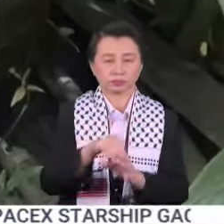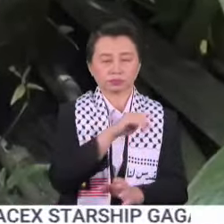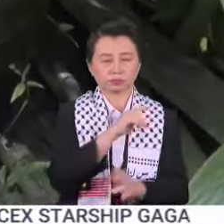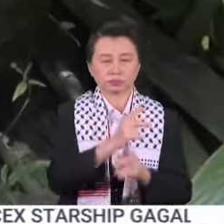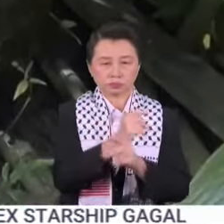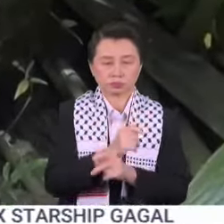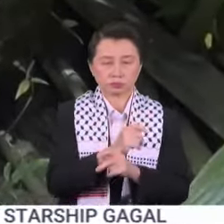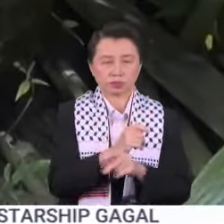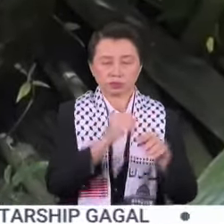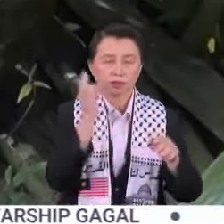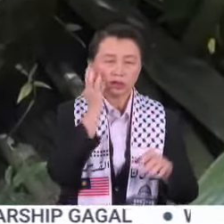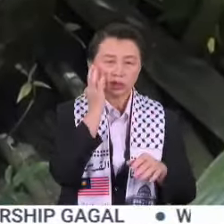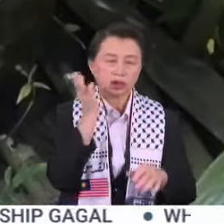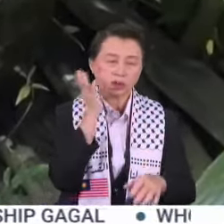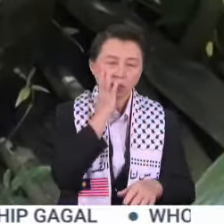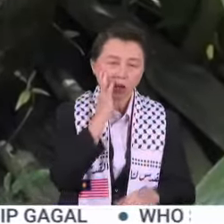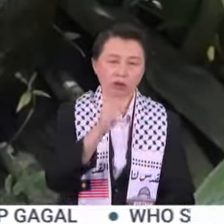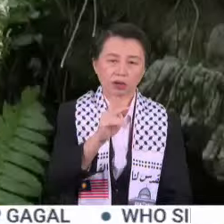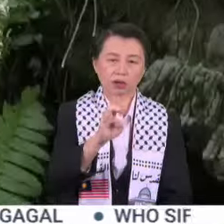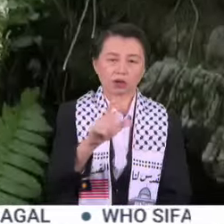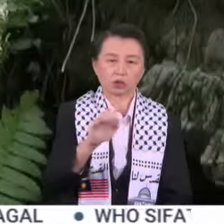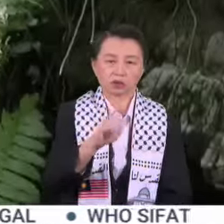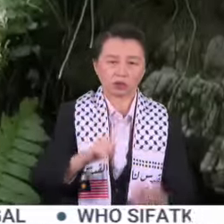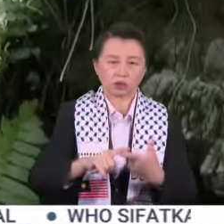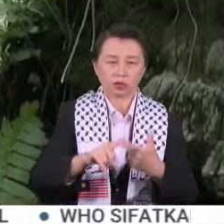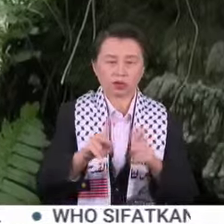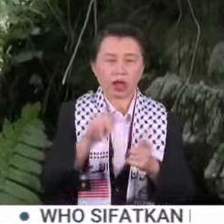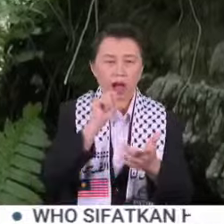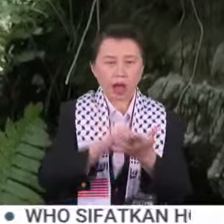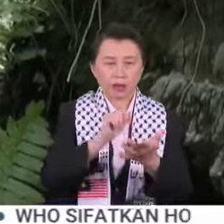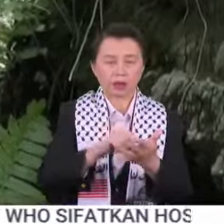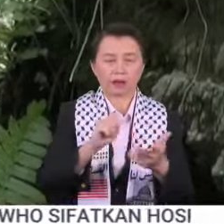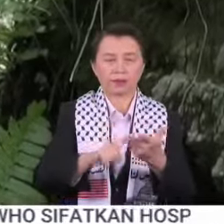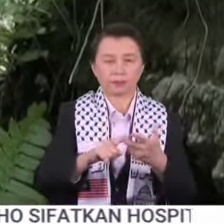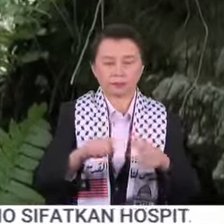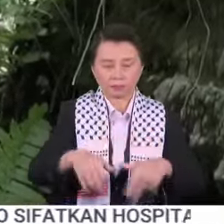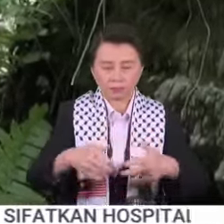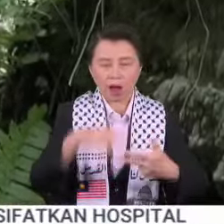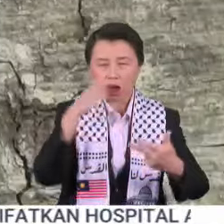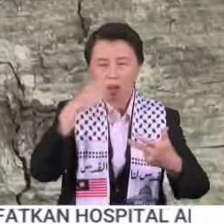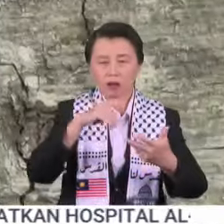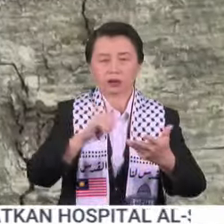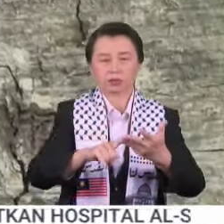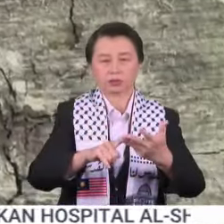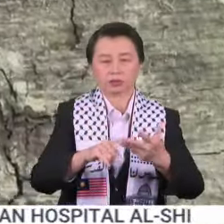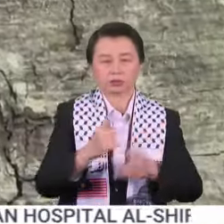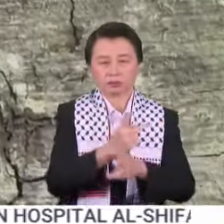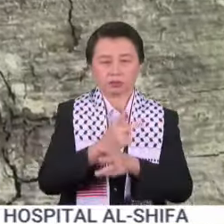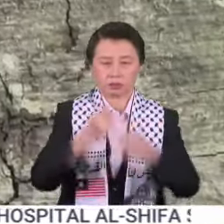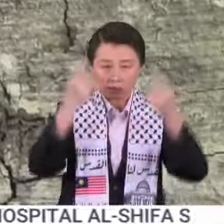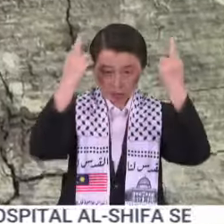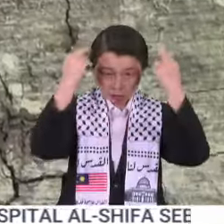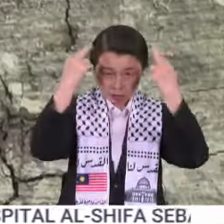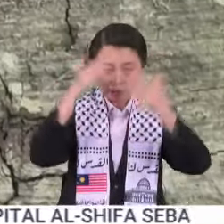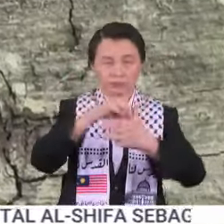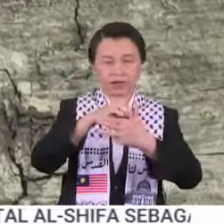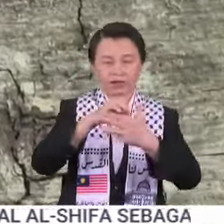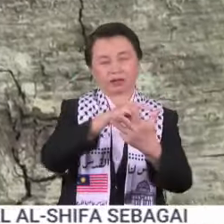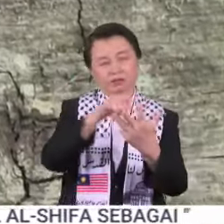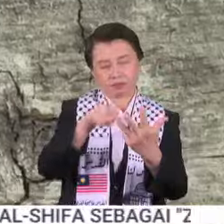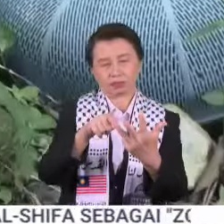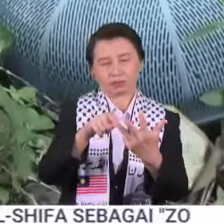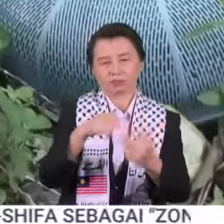tenakan lebah kelulut, tenakan ayam kampung asli, tanaman cili centil dan tenakan arnab pedaging. Peruntukan